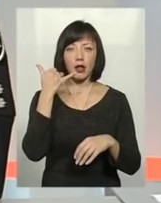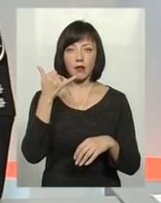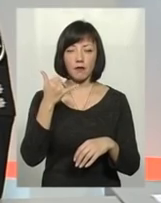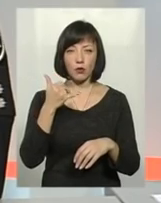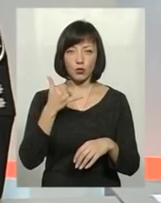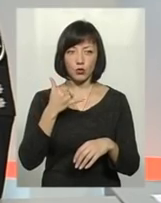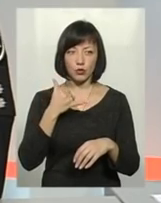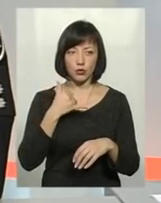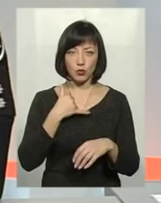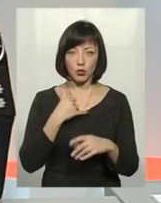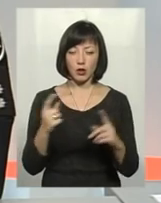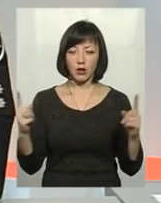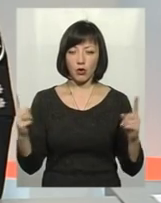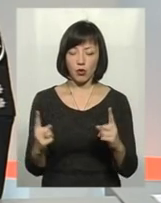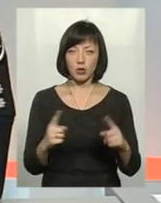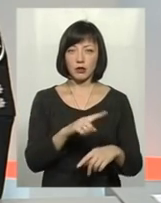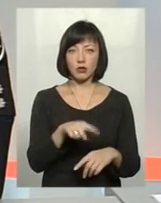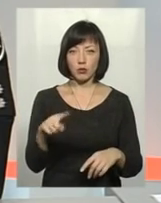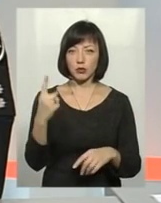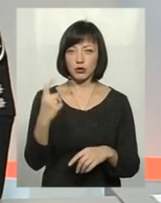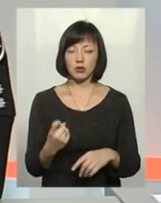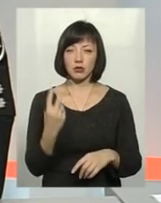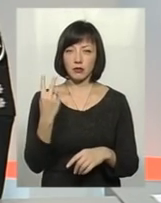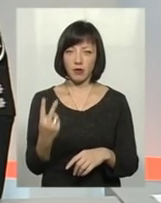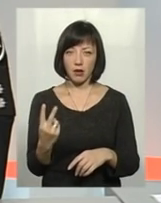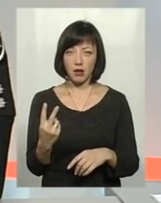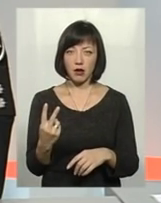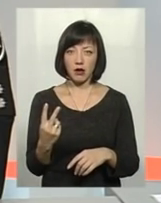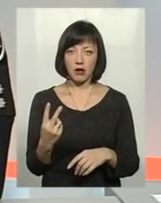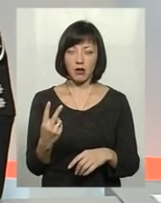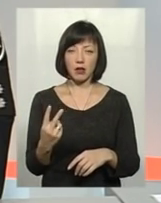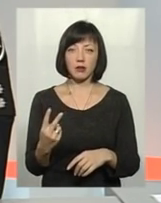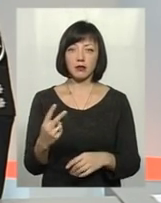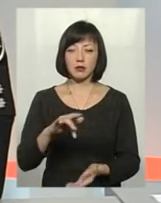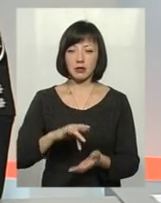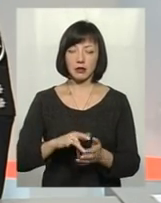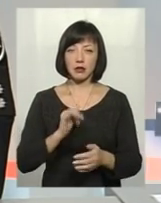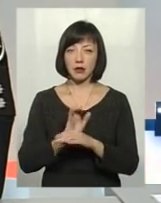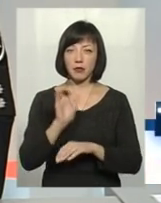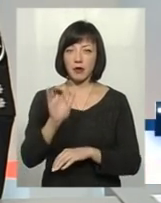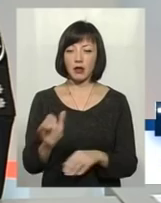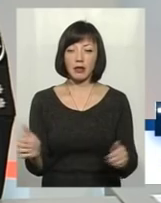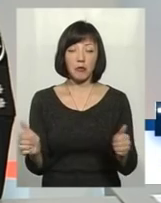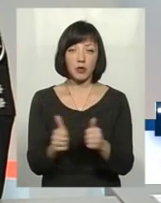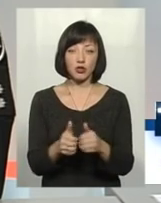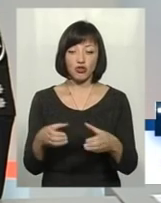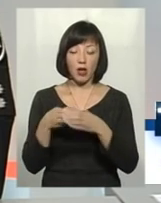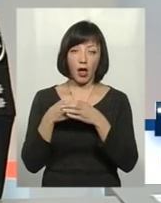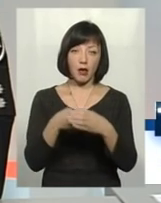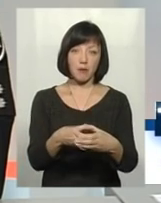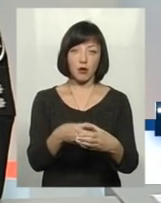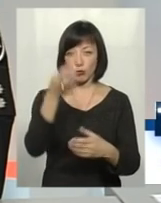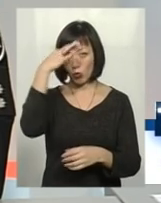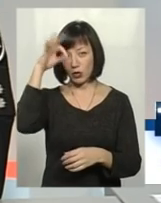на короткий номер з любого телефону 102. Кол-центр направляє найближчий екіпаж, який знаходиться в цьому